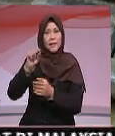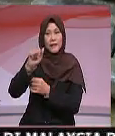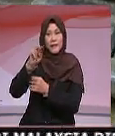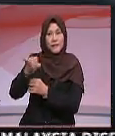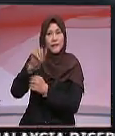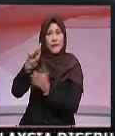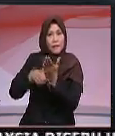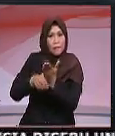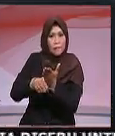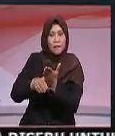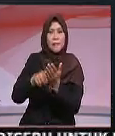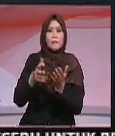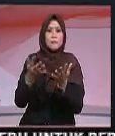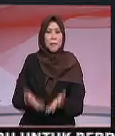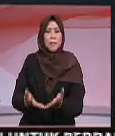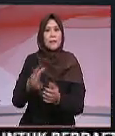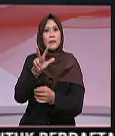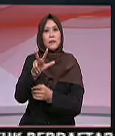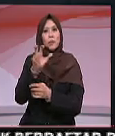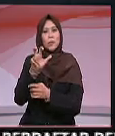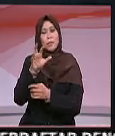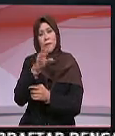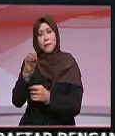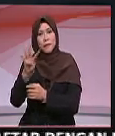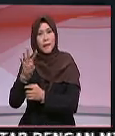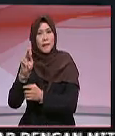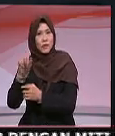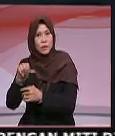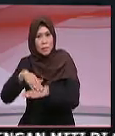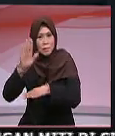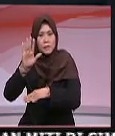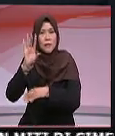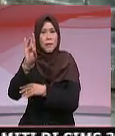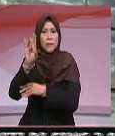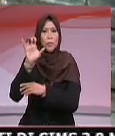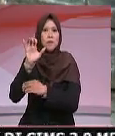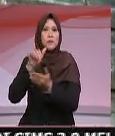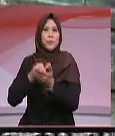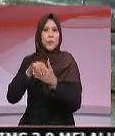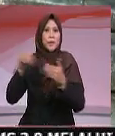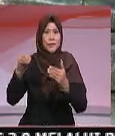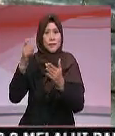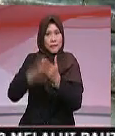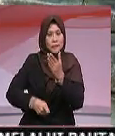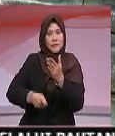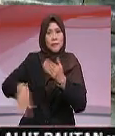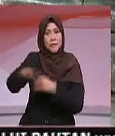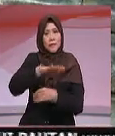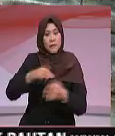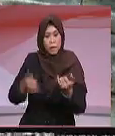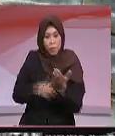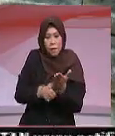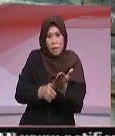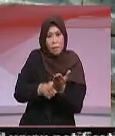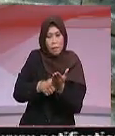seberat 345 dan 4 kilogram bernilai lebih RM800,000. Dadah yang diseludup dari